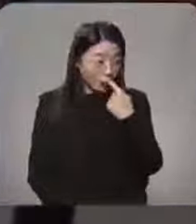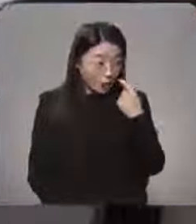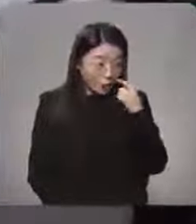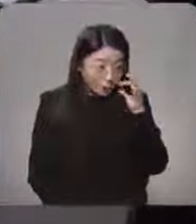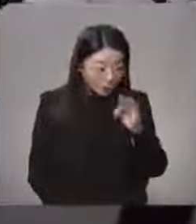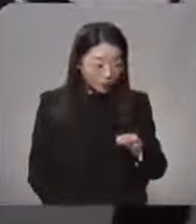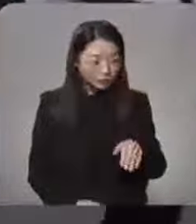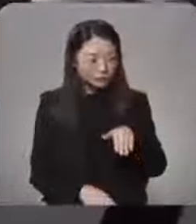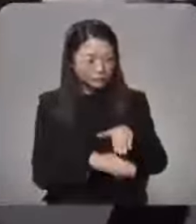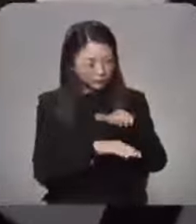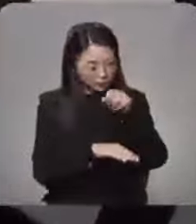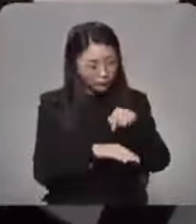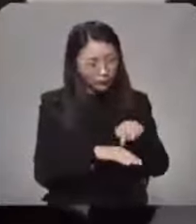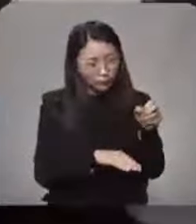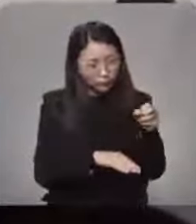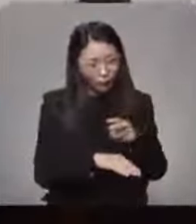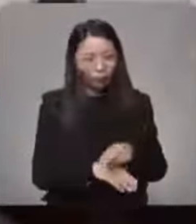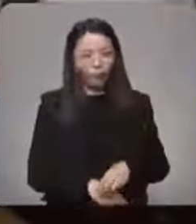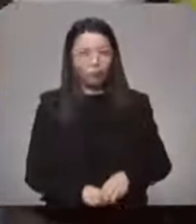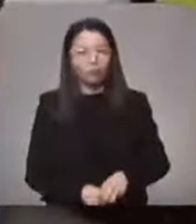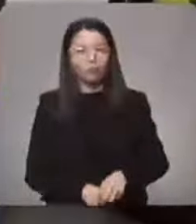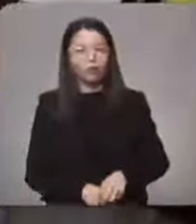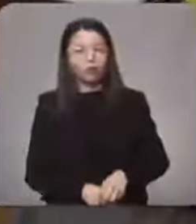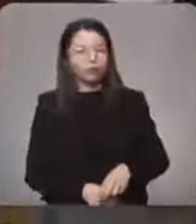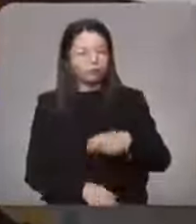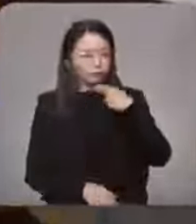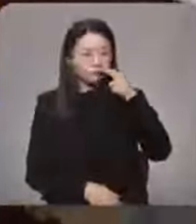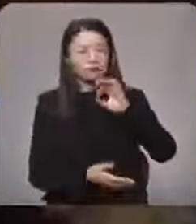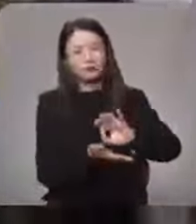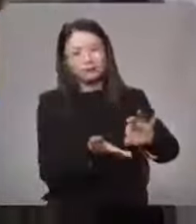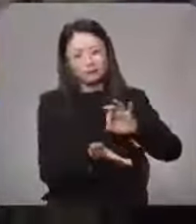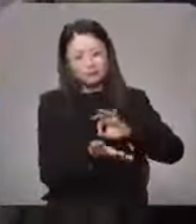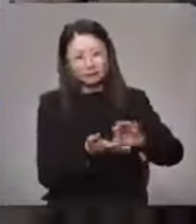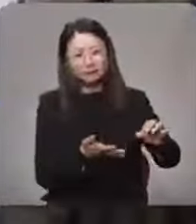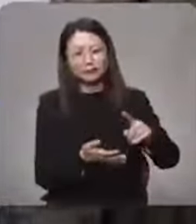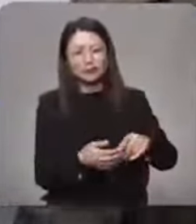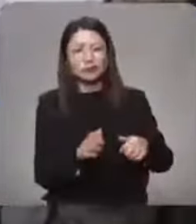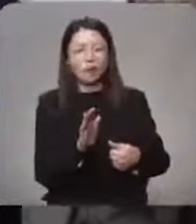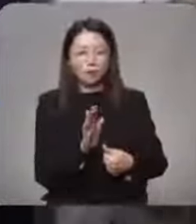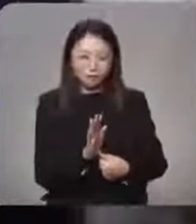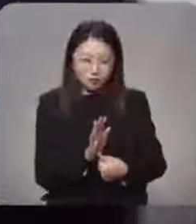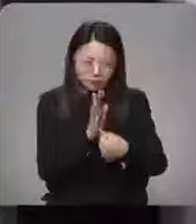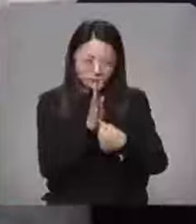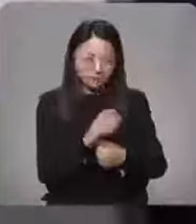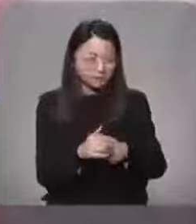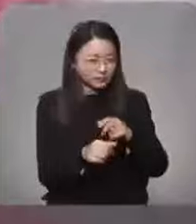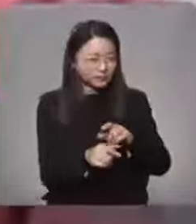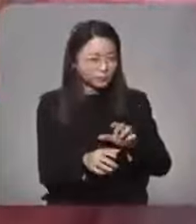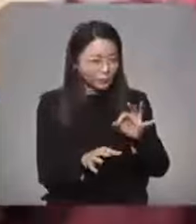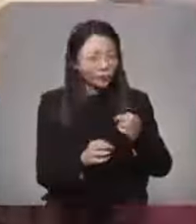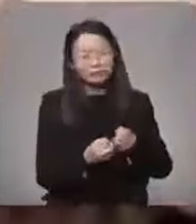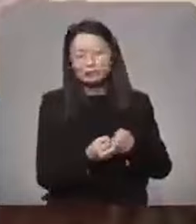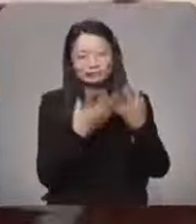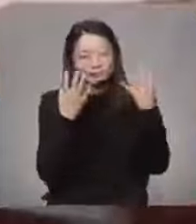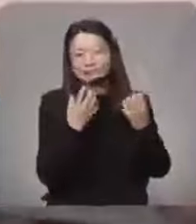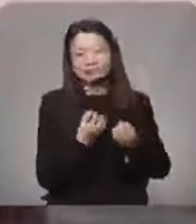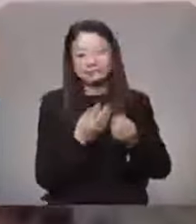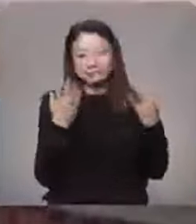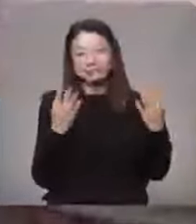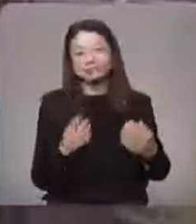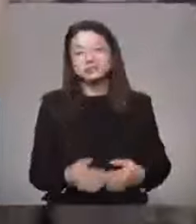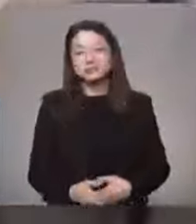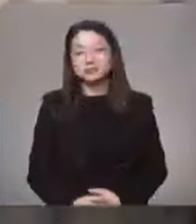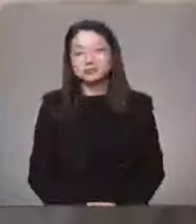고급승용차 그리고 또 유흥비 그리고 뭐 명품 이런데 사는 생활비로 주로